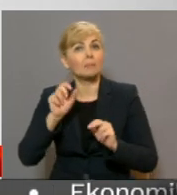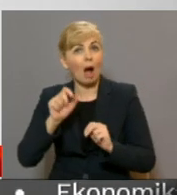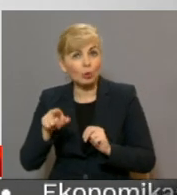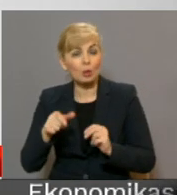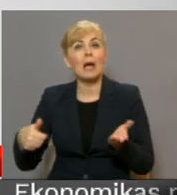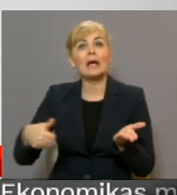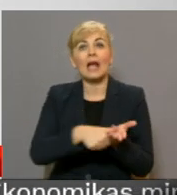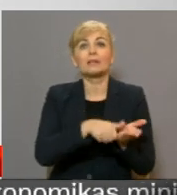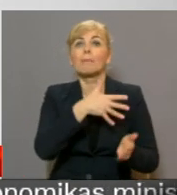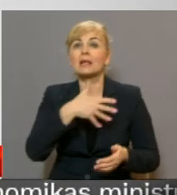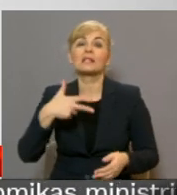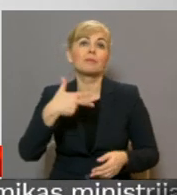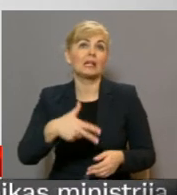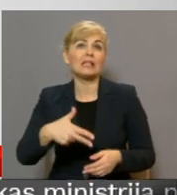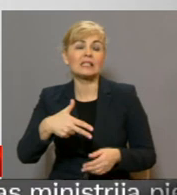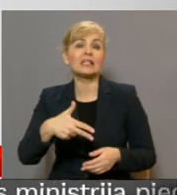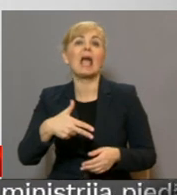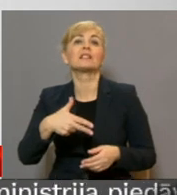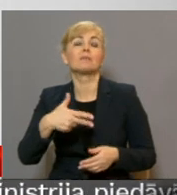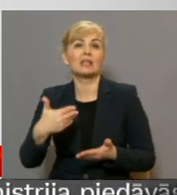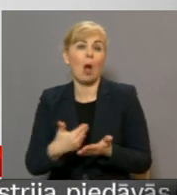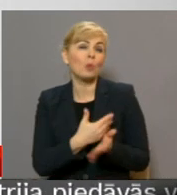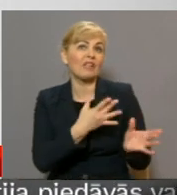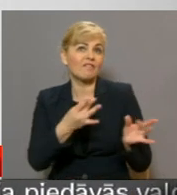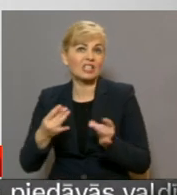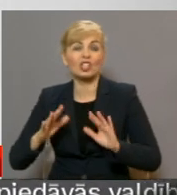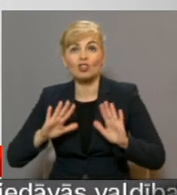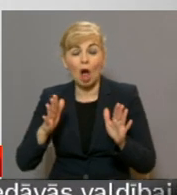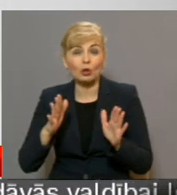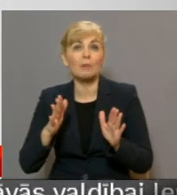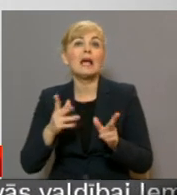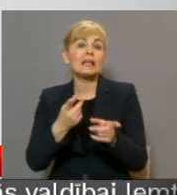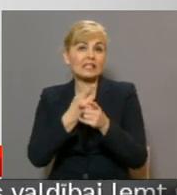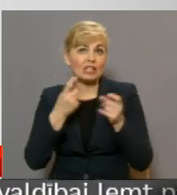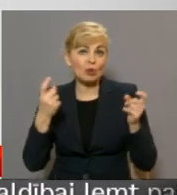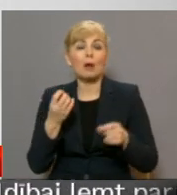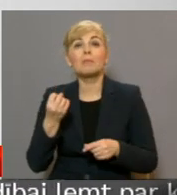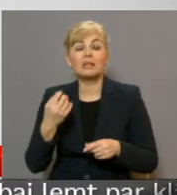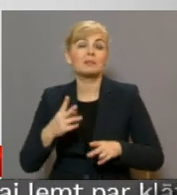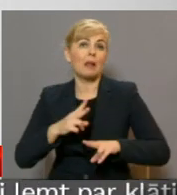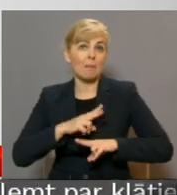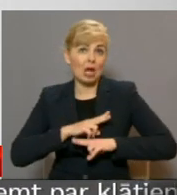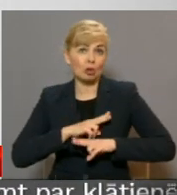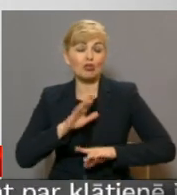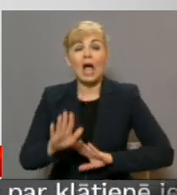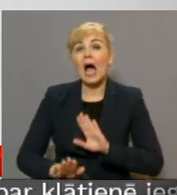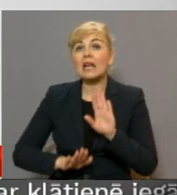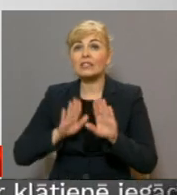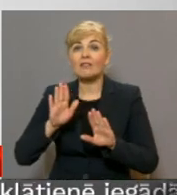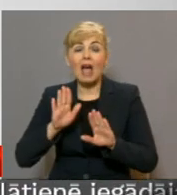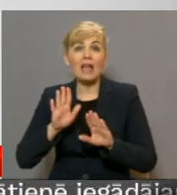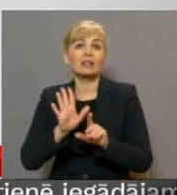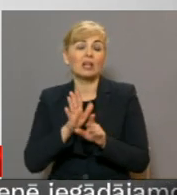Reģistrēti 533 jauni inficēšanās gadījumi, saņemti ziņojumi par 15 mirušajiem. Aizvadītajā